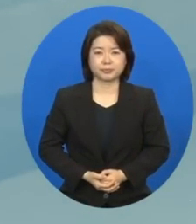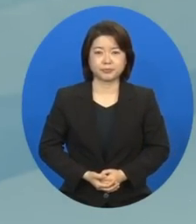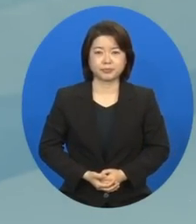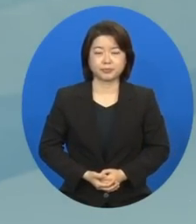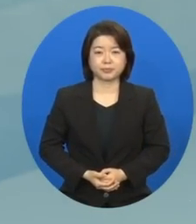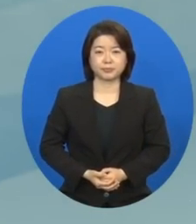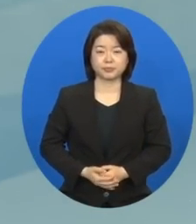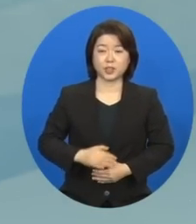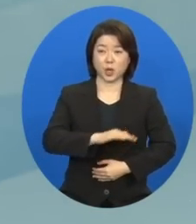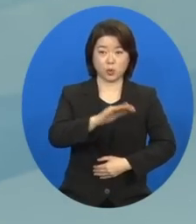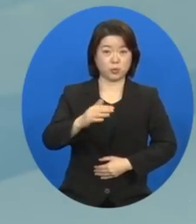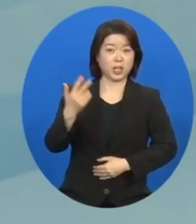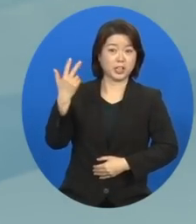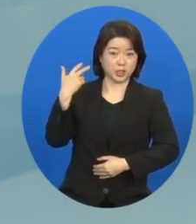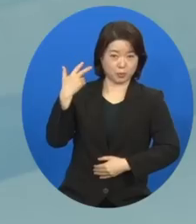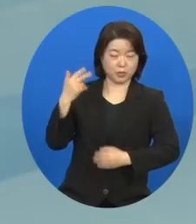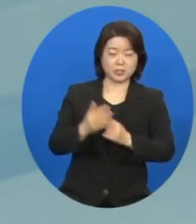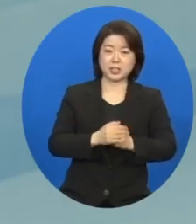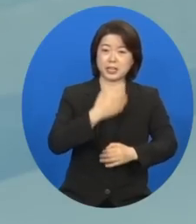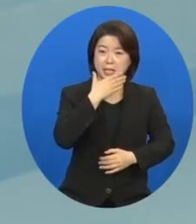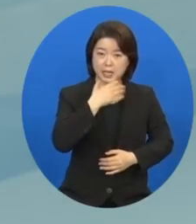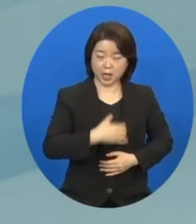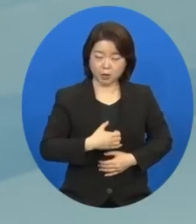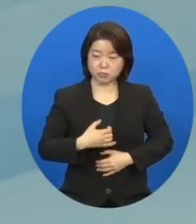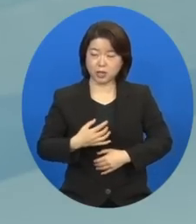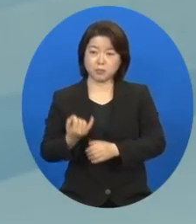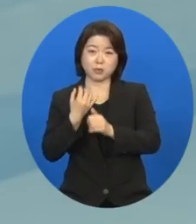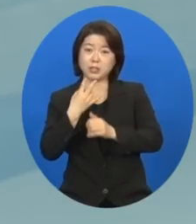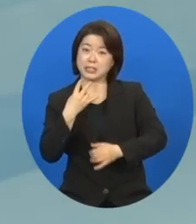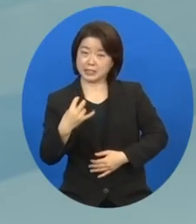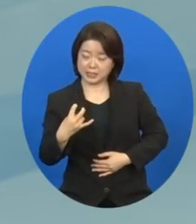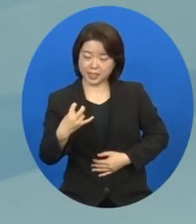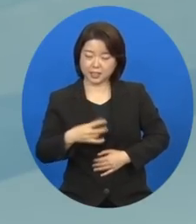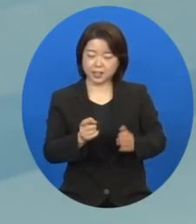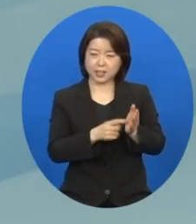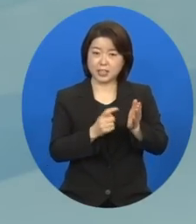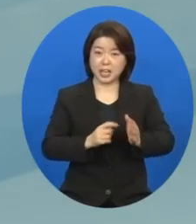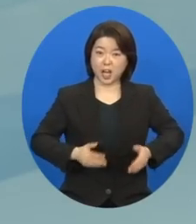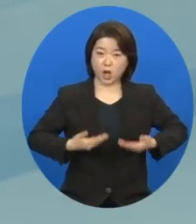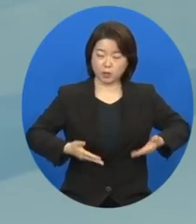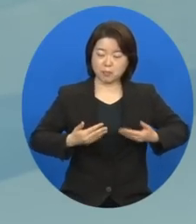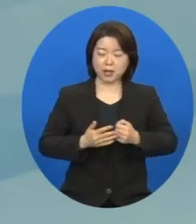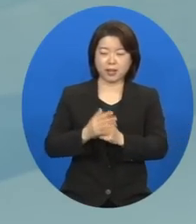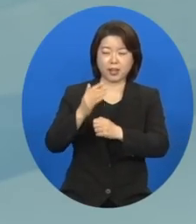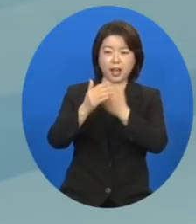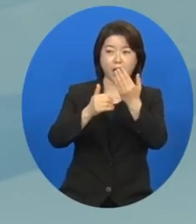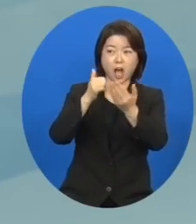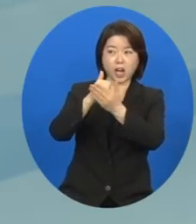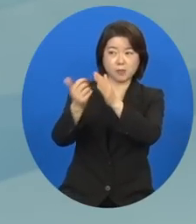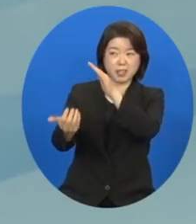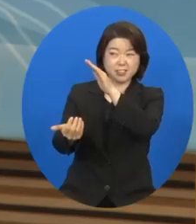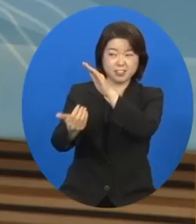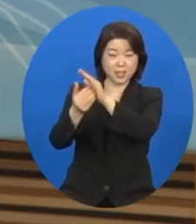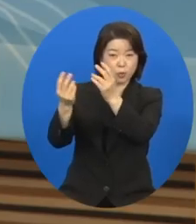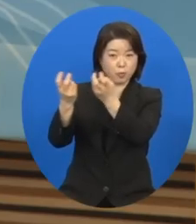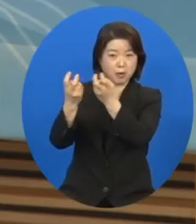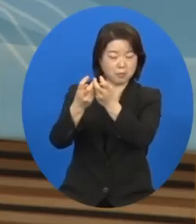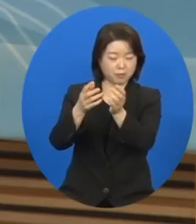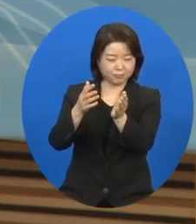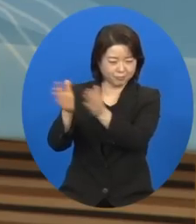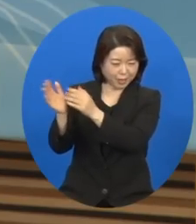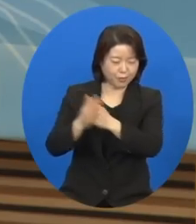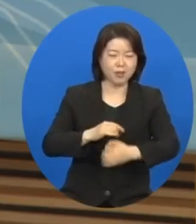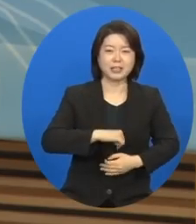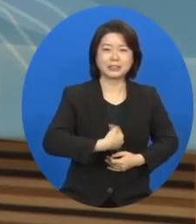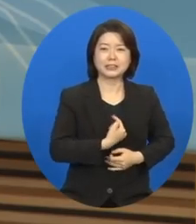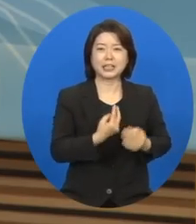자, 우리는 지난주에 아브라함과 사라가 성급하게 하나님의 최선을 저버리고 자신들의